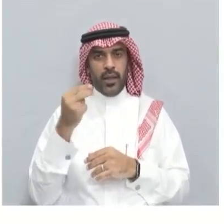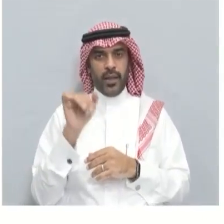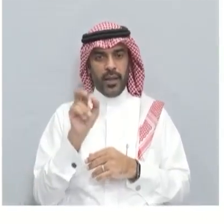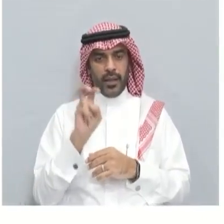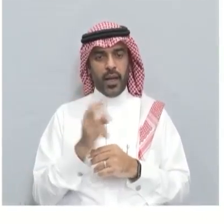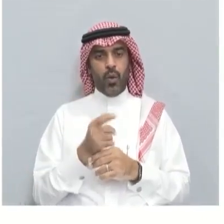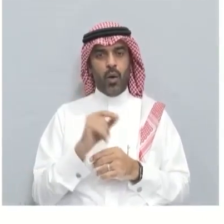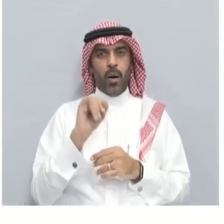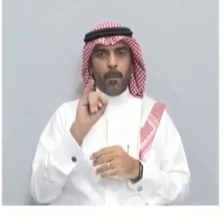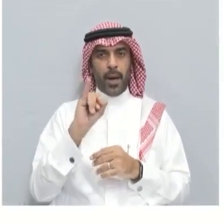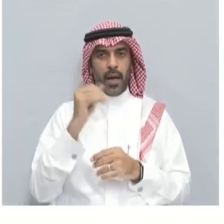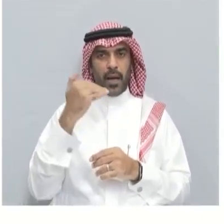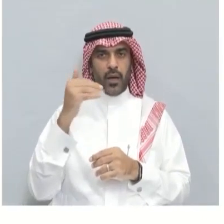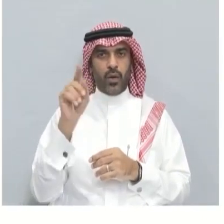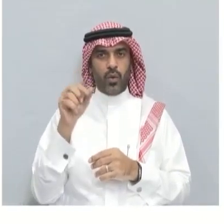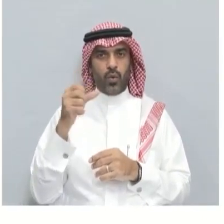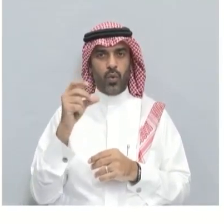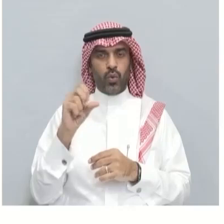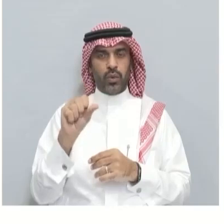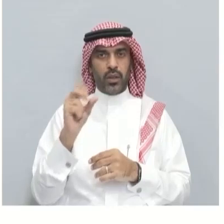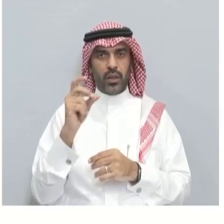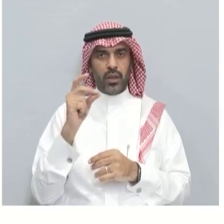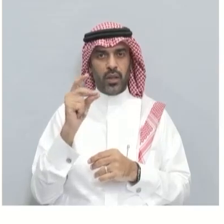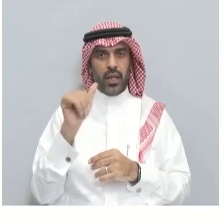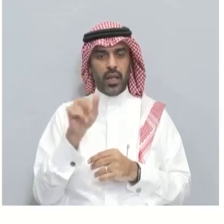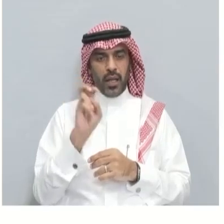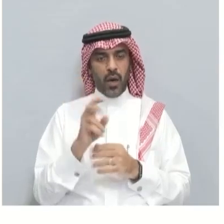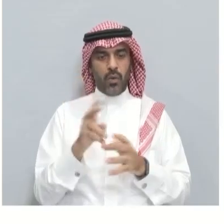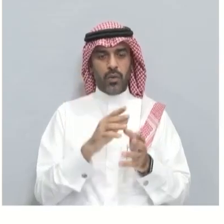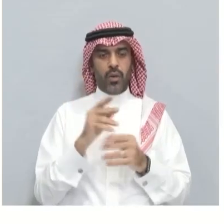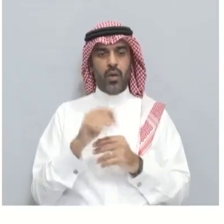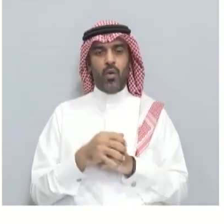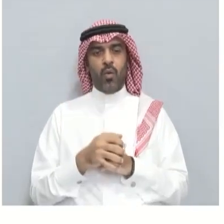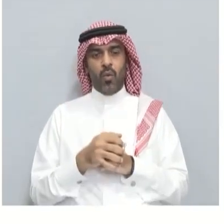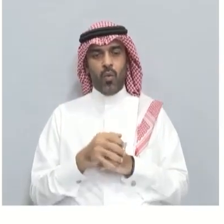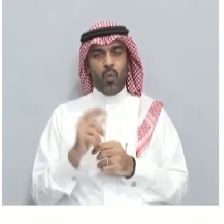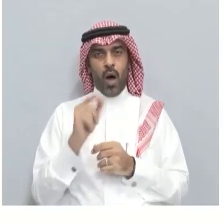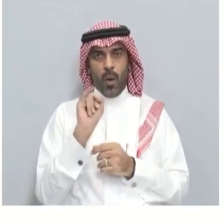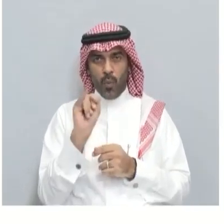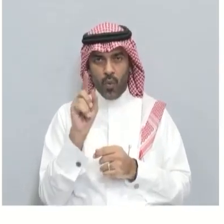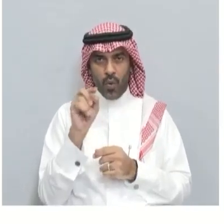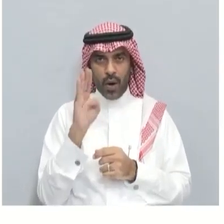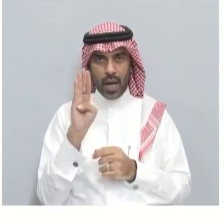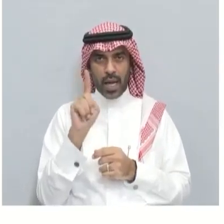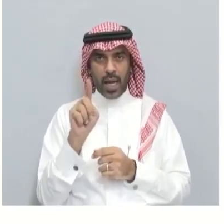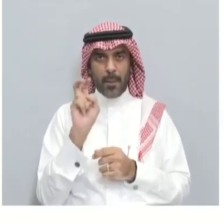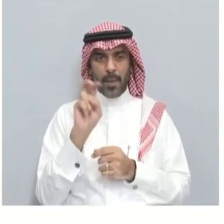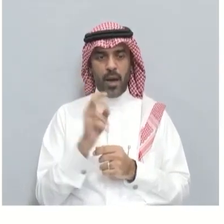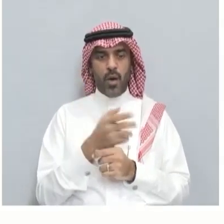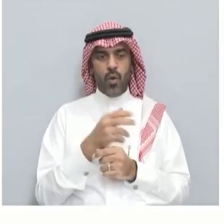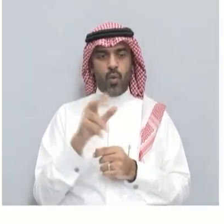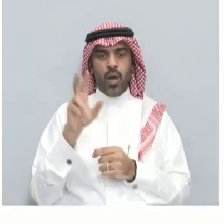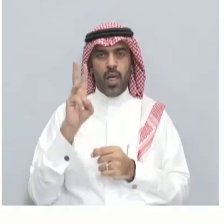وثوران الشقوق وقارا بينها بهذه المقارنه في البراكين الدرعيه لسبه قليله من